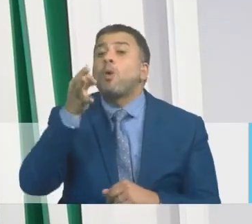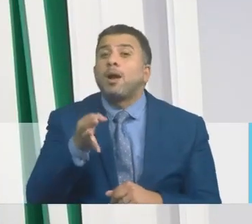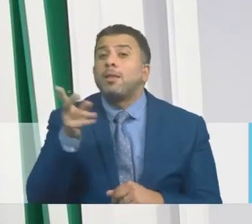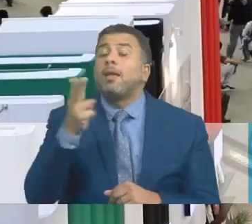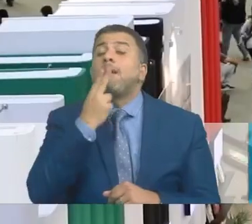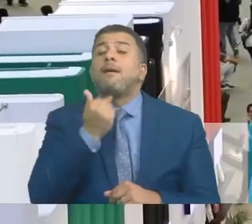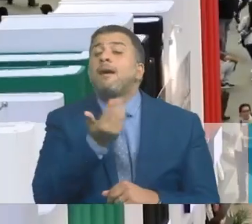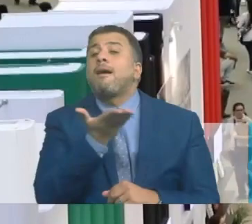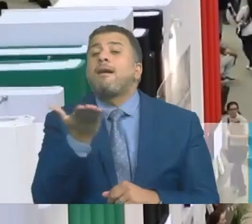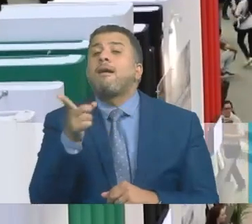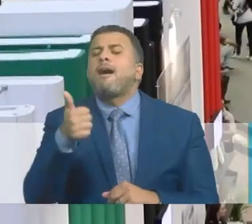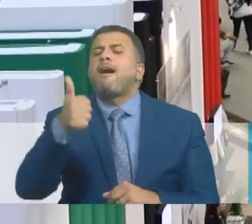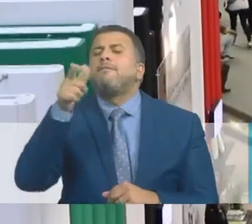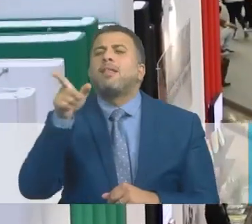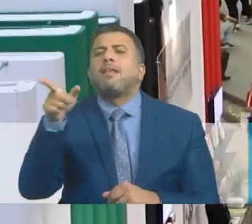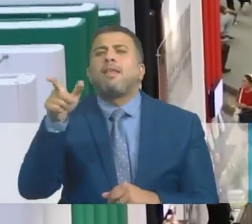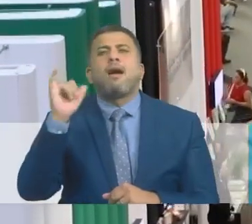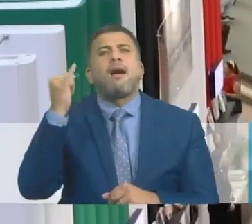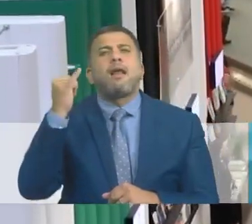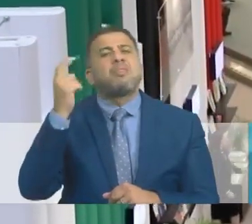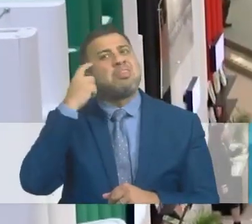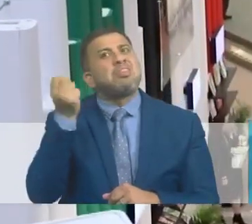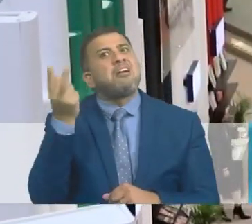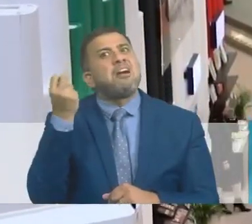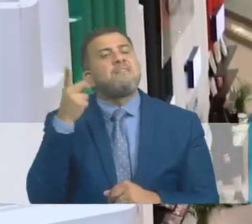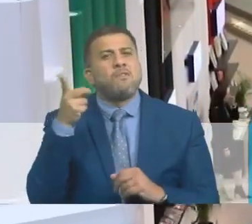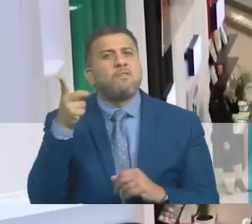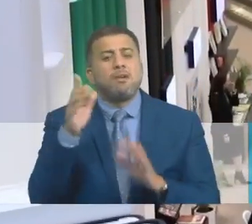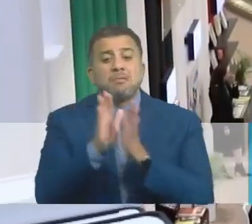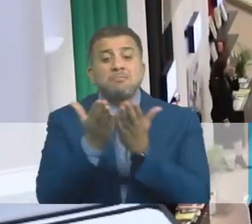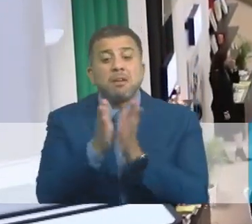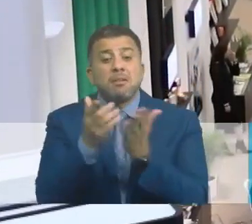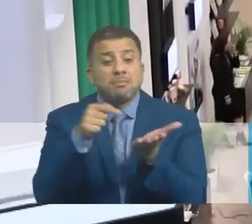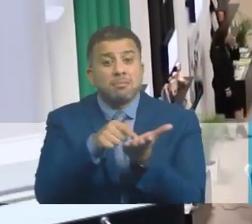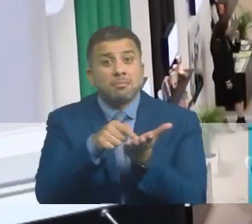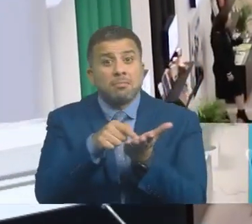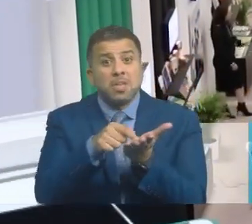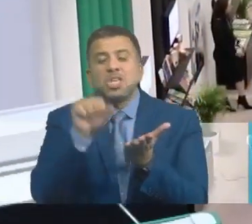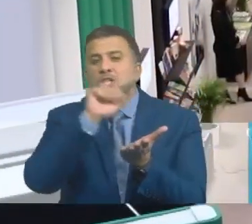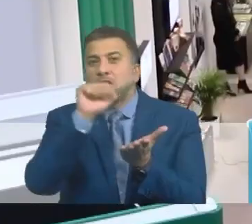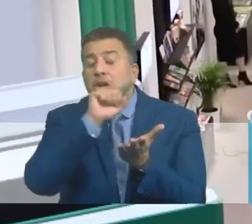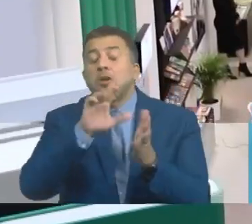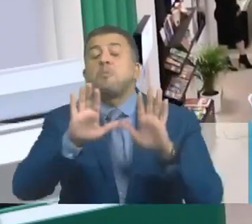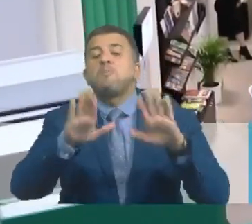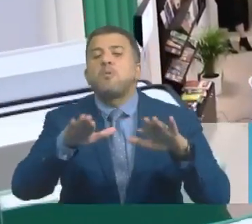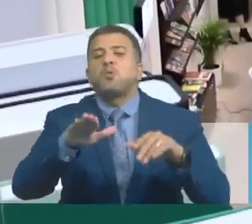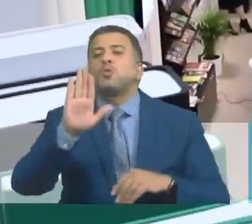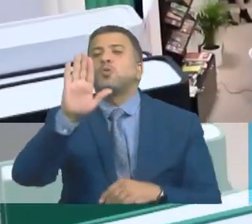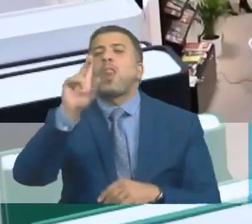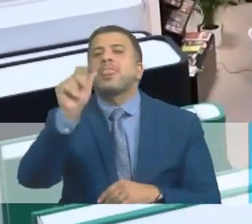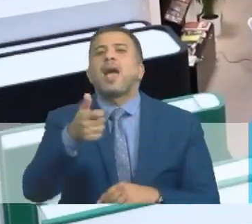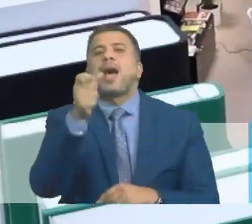خير رسول للثقافة العربية، فأينما حل الكتاب تحل شارقة سلطان.